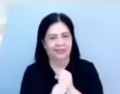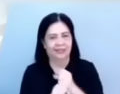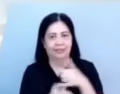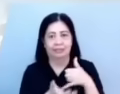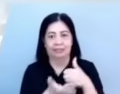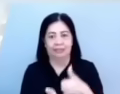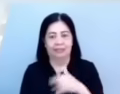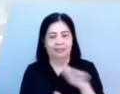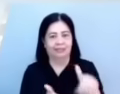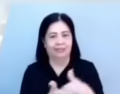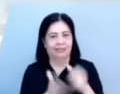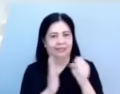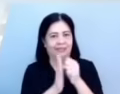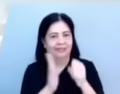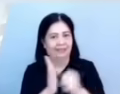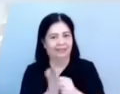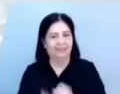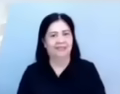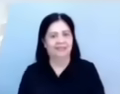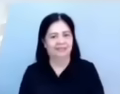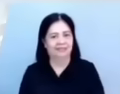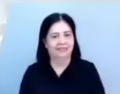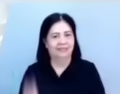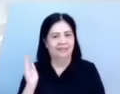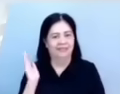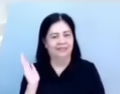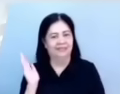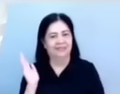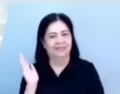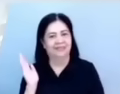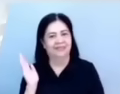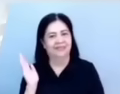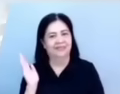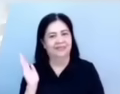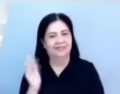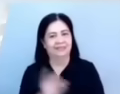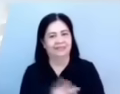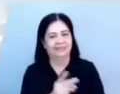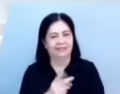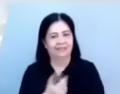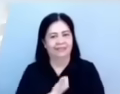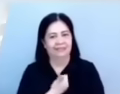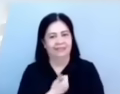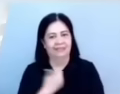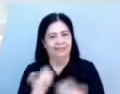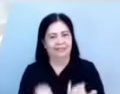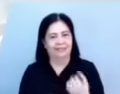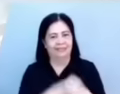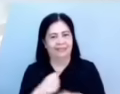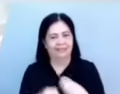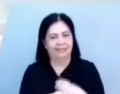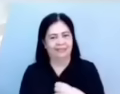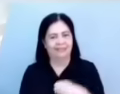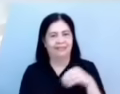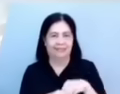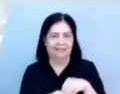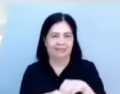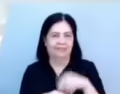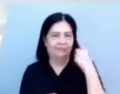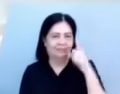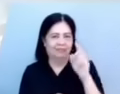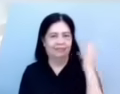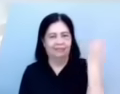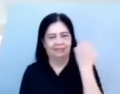ng kanyang subject. Goal naman ni Lance Ventura na alagaan ang kanyang sarili ngayong taon. Mag-iipon din daw siya para sa